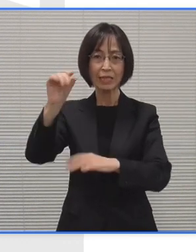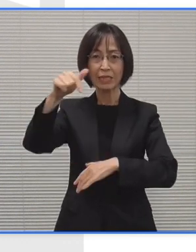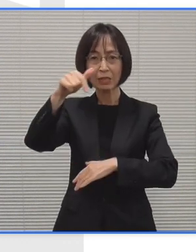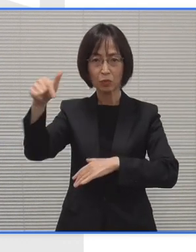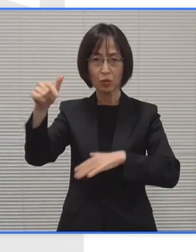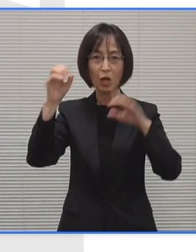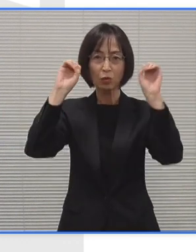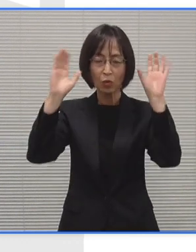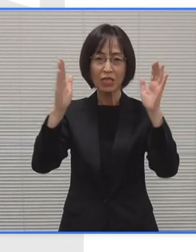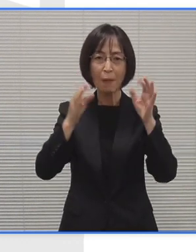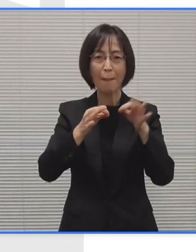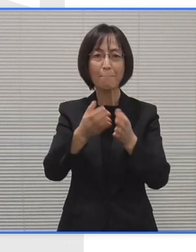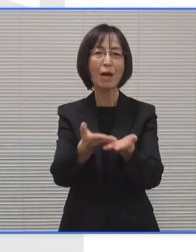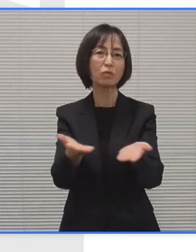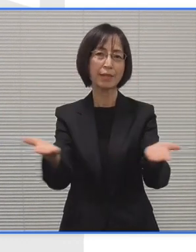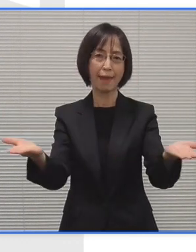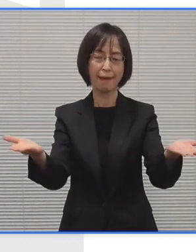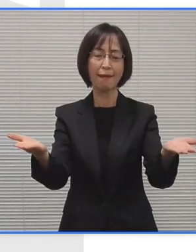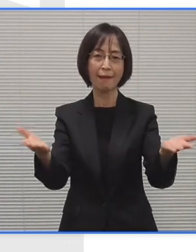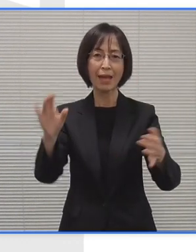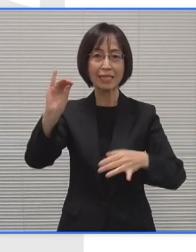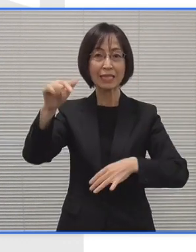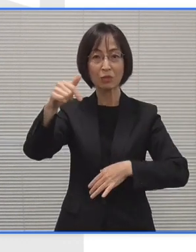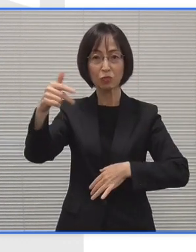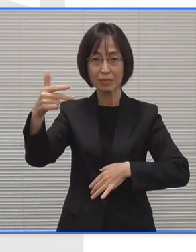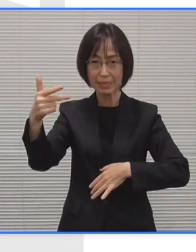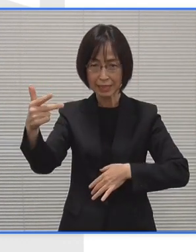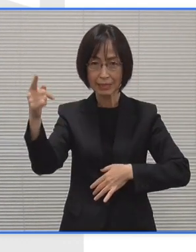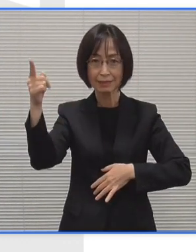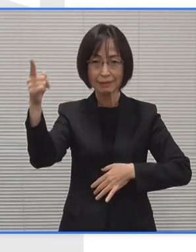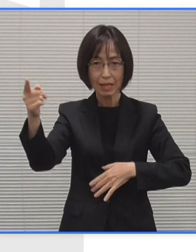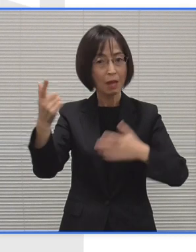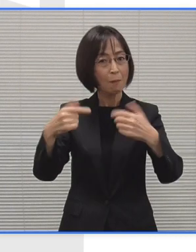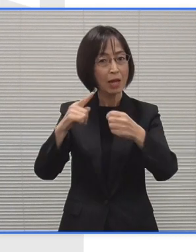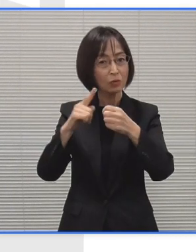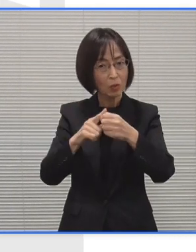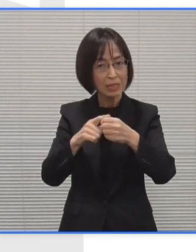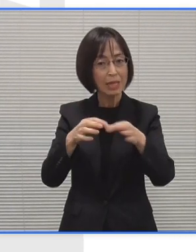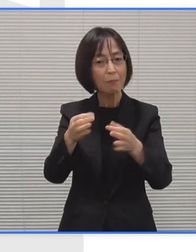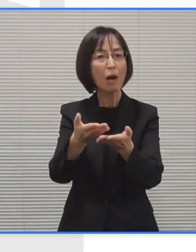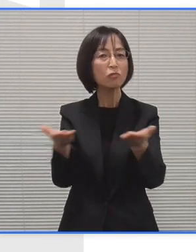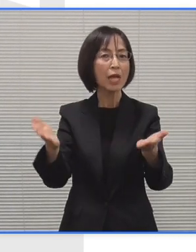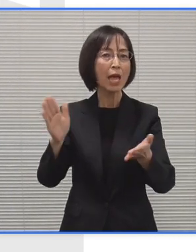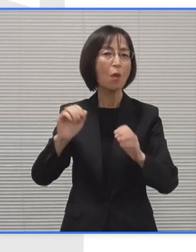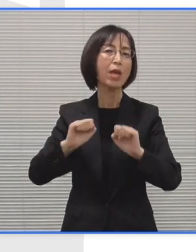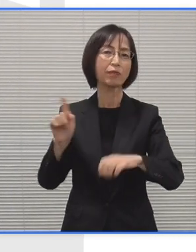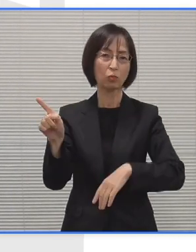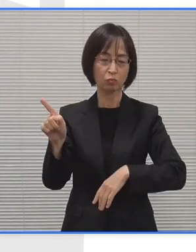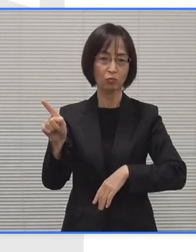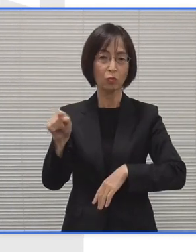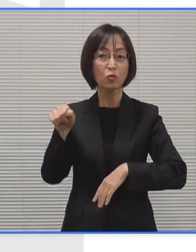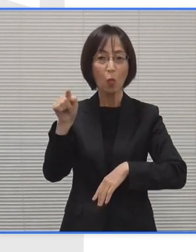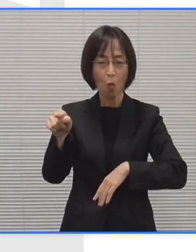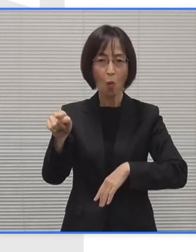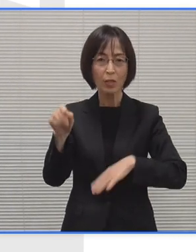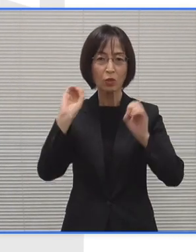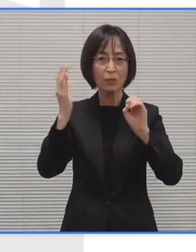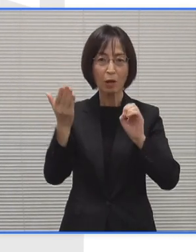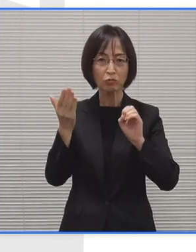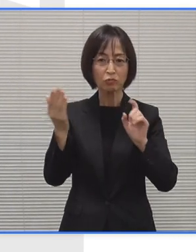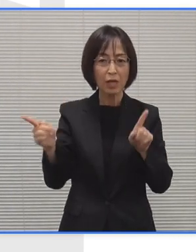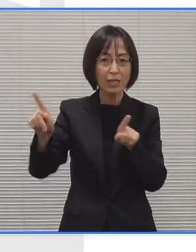豊島マルシェということで、秩父市の方で例年こうマルシェやられてるんですけど、そこに豊島区がコラボを